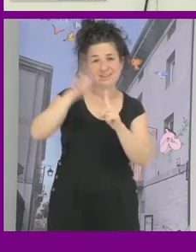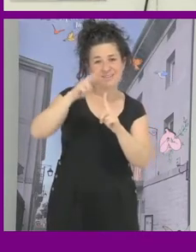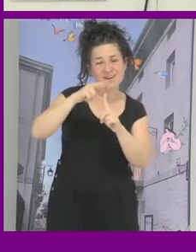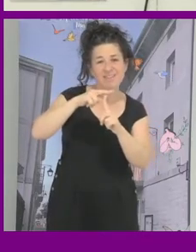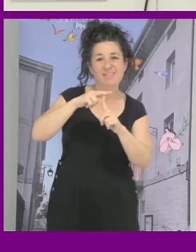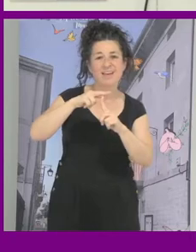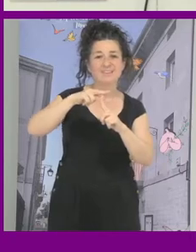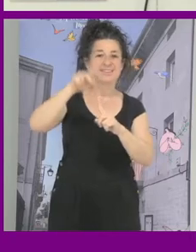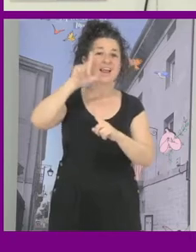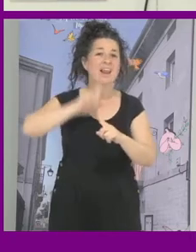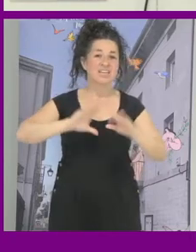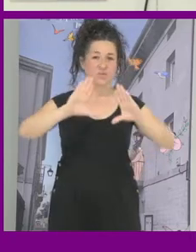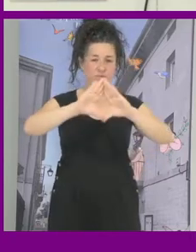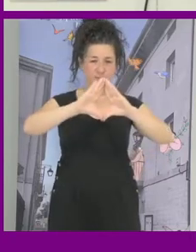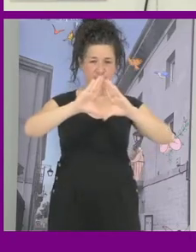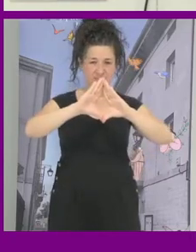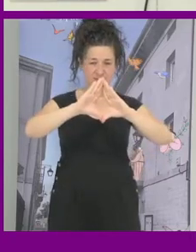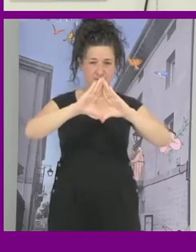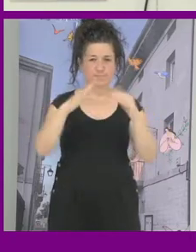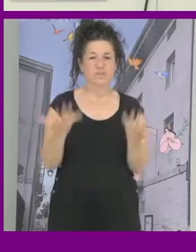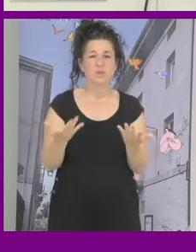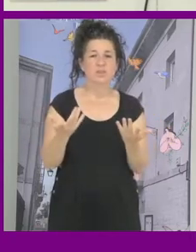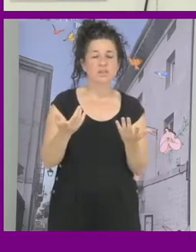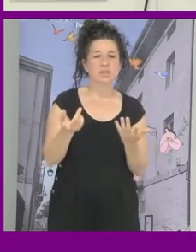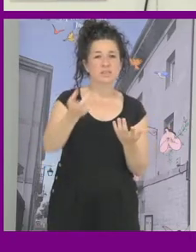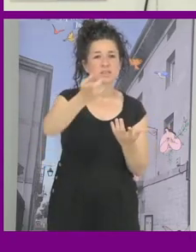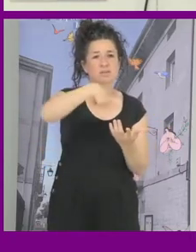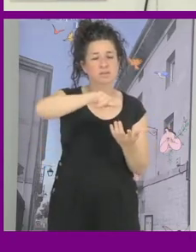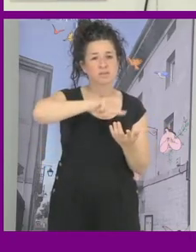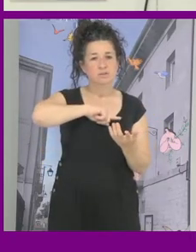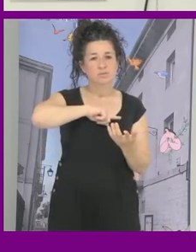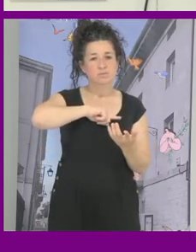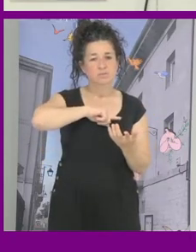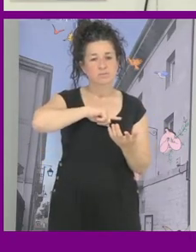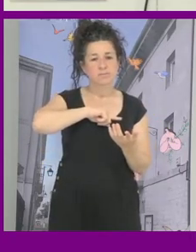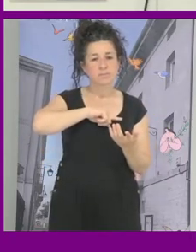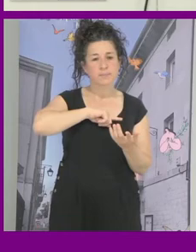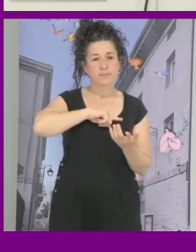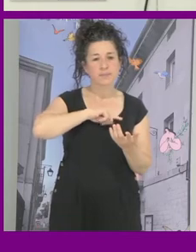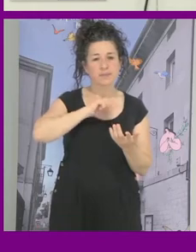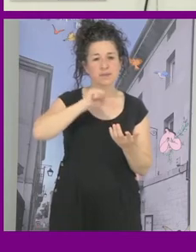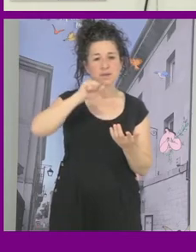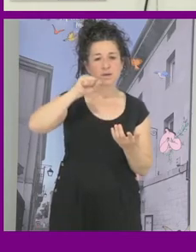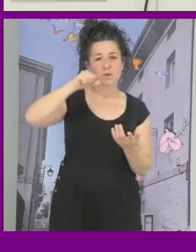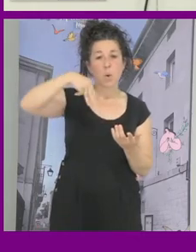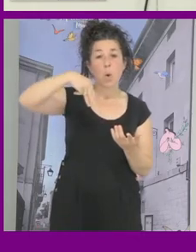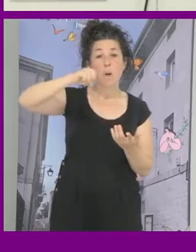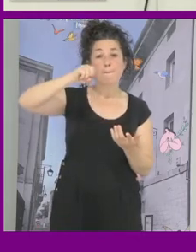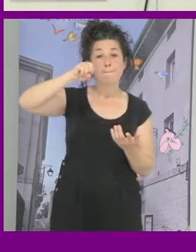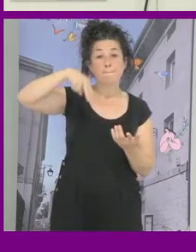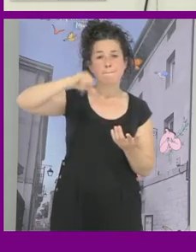ez? Orduan, zer ekarri dezakegu, ba, Monique Wittig eta Adrienne Rich-en